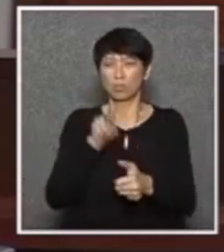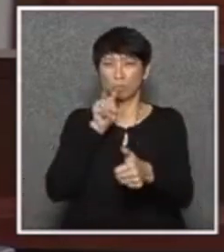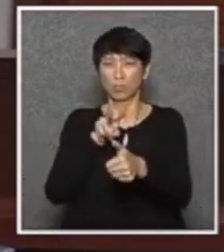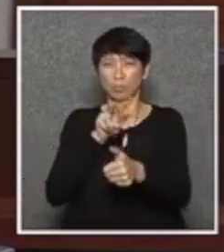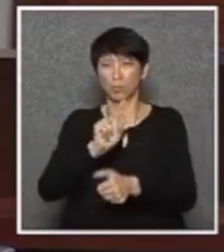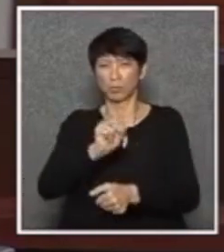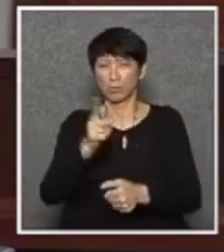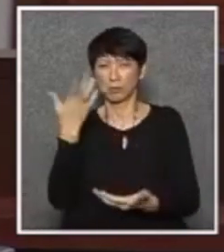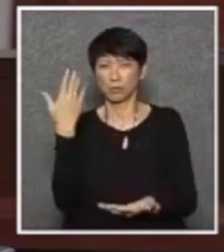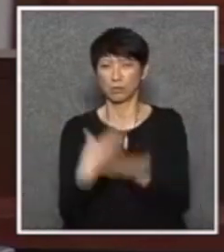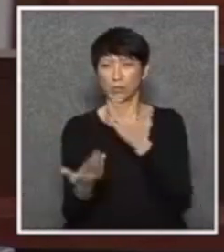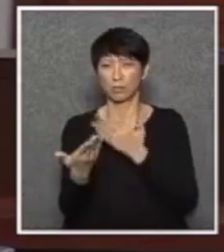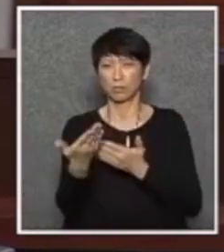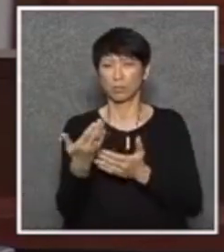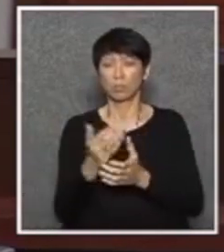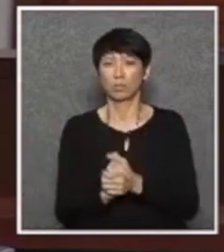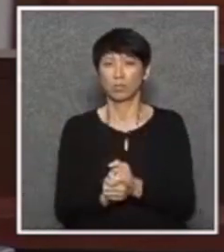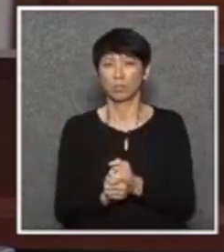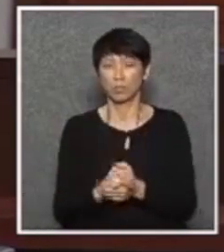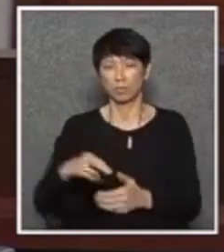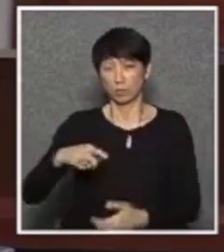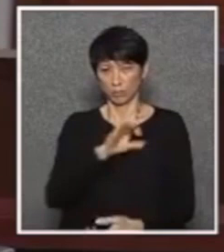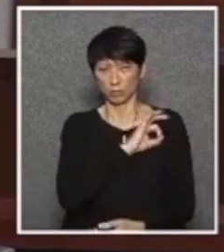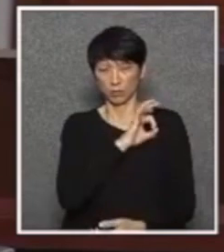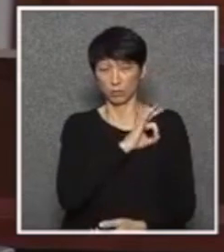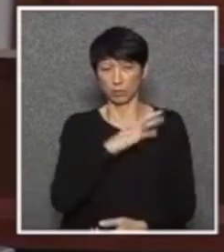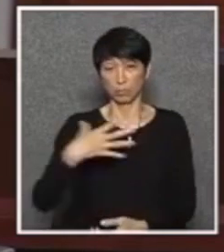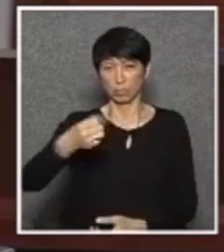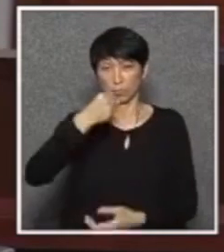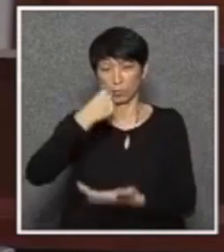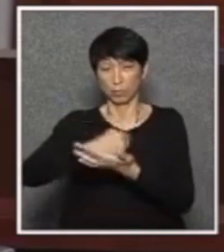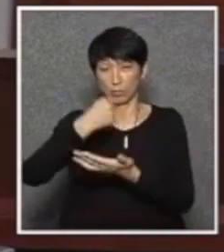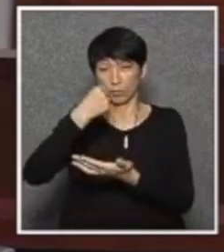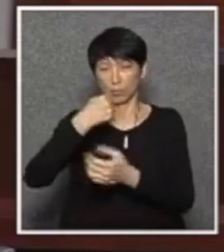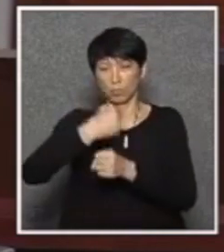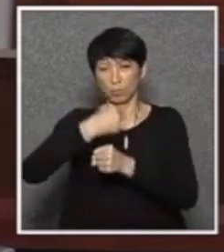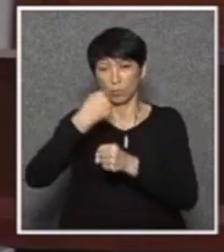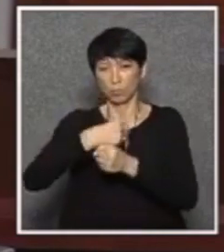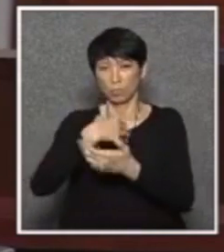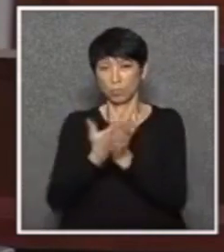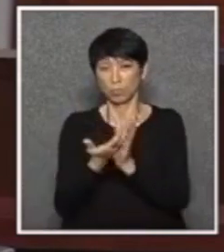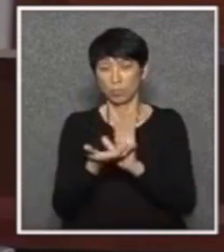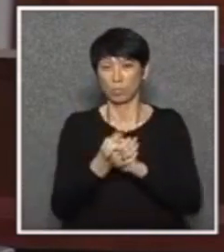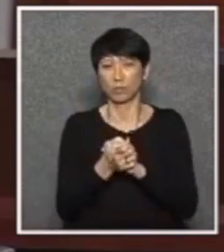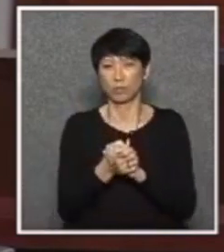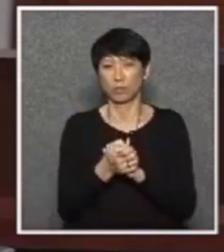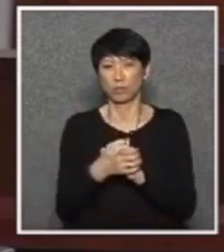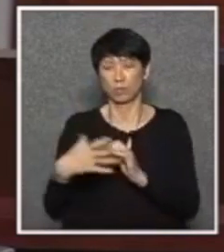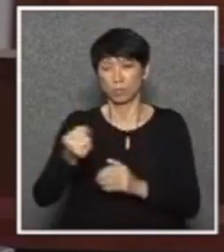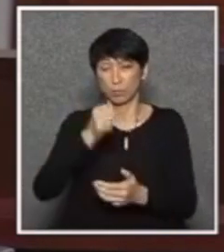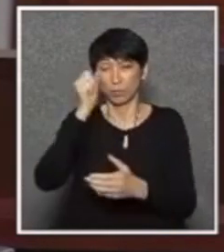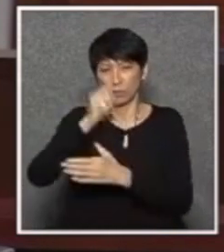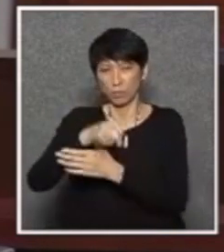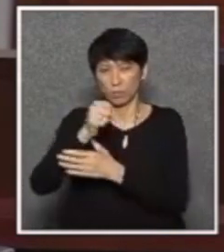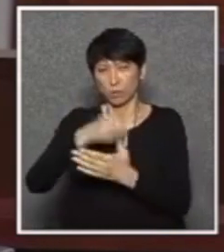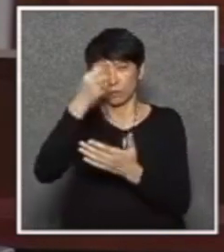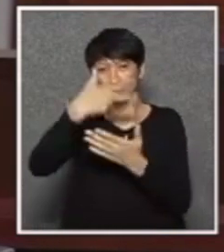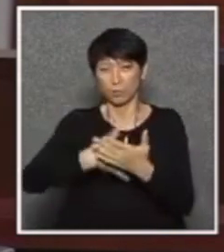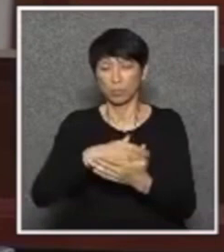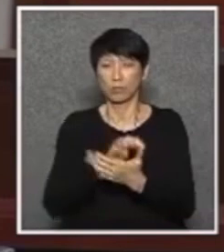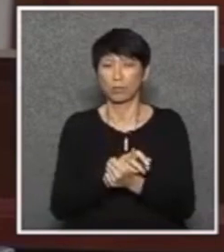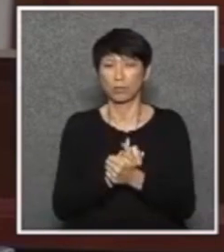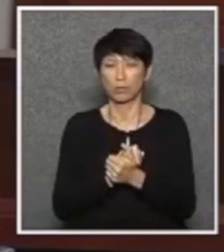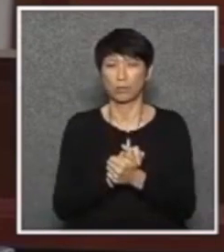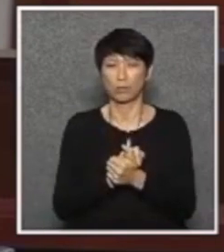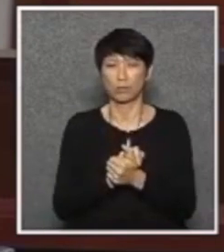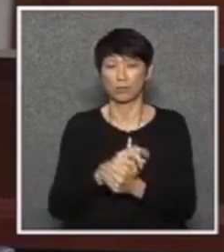行政會議掌握制定重大決策的權力 有權審批的政策，包括土，連佢